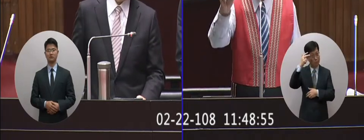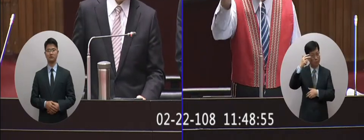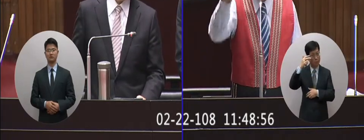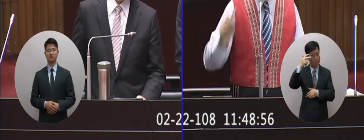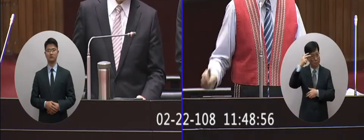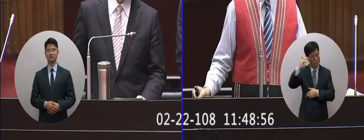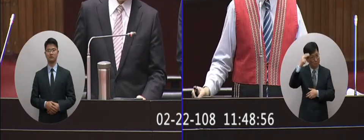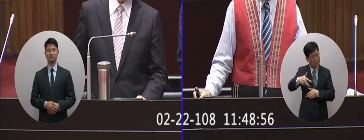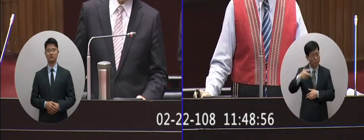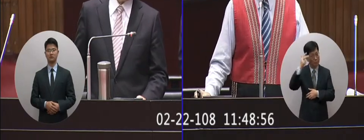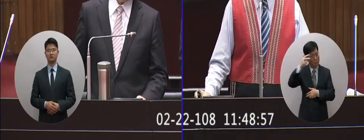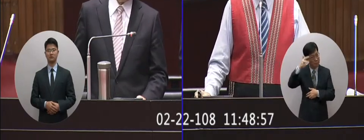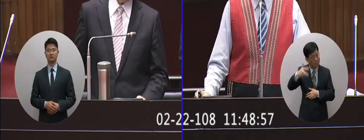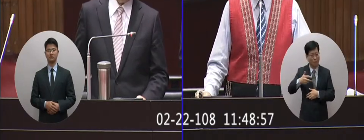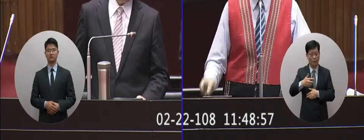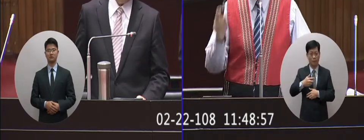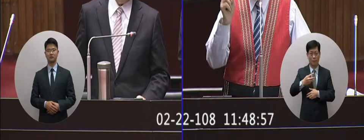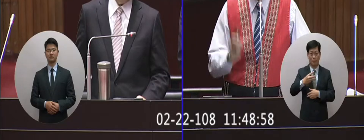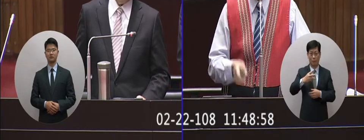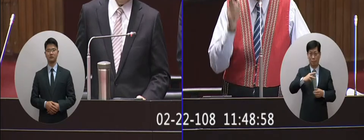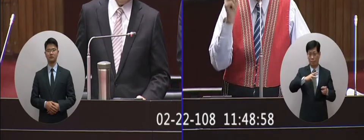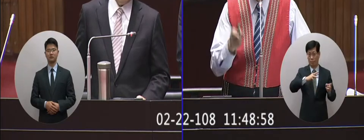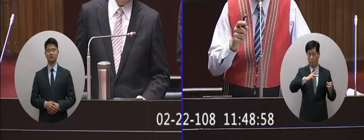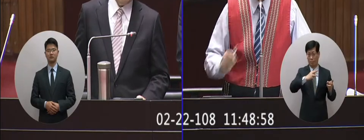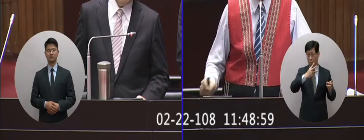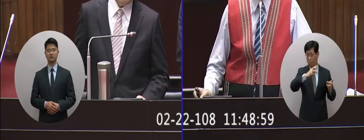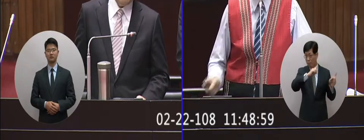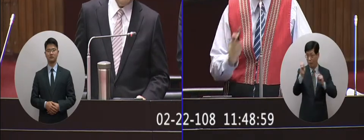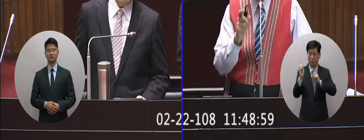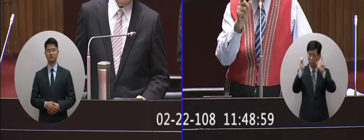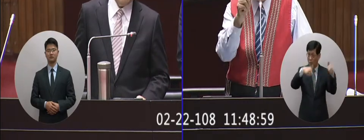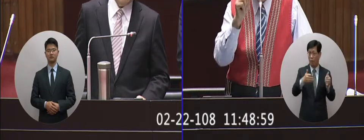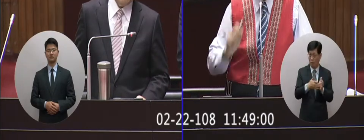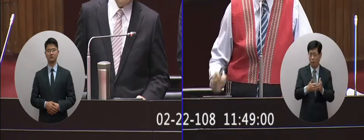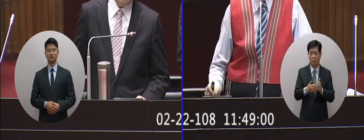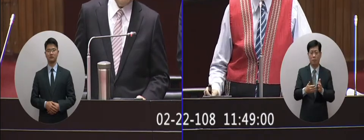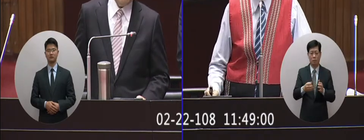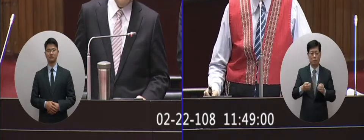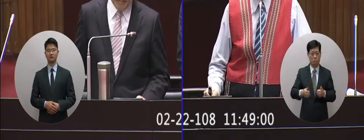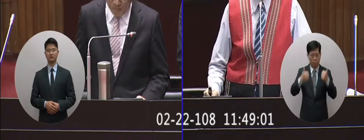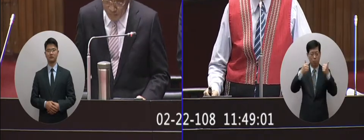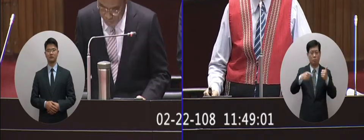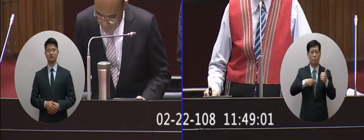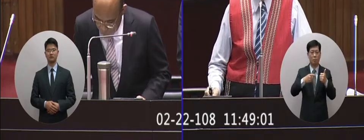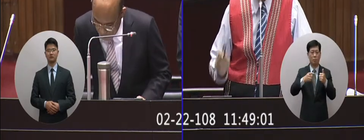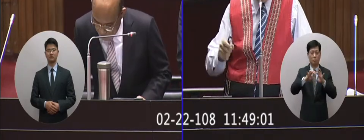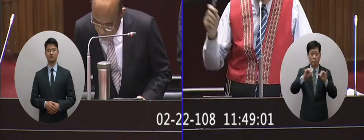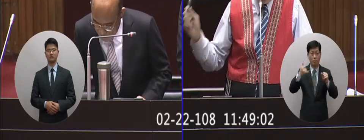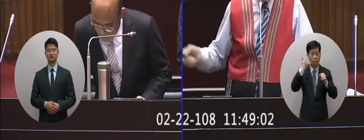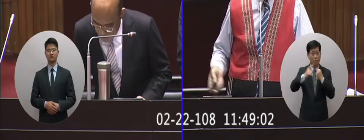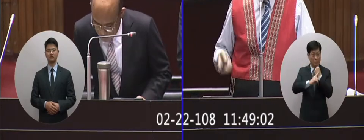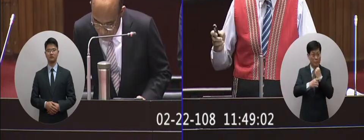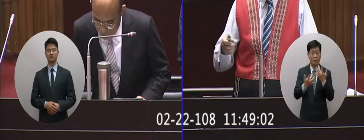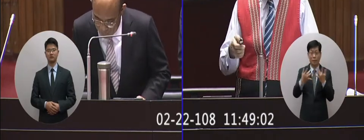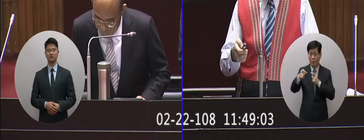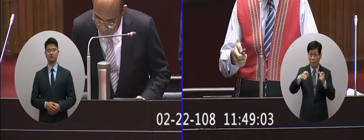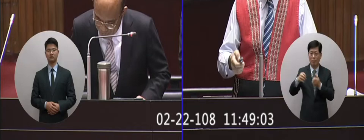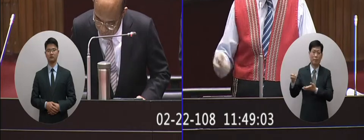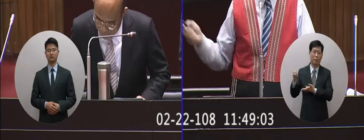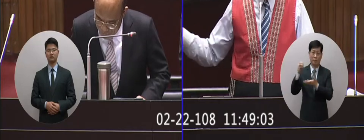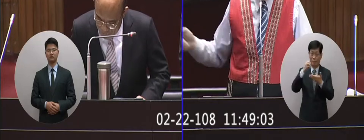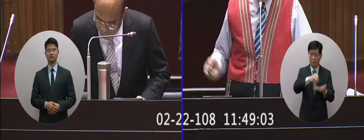天，开了3整天，终于完成了这个土海法的草案，所以就送